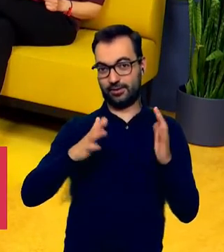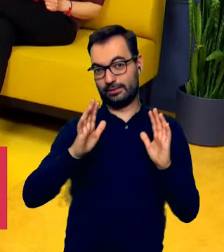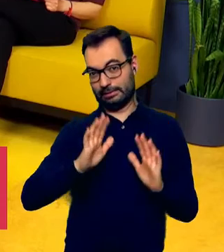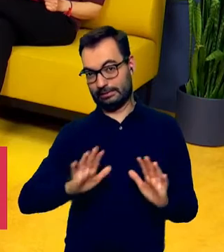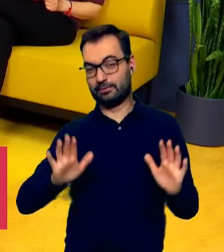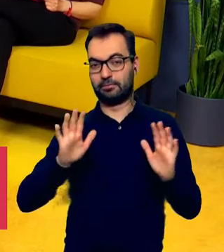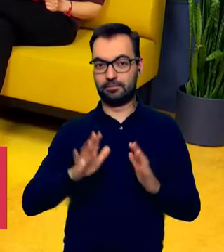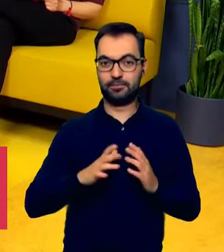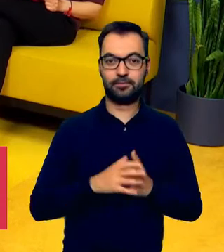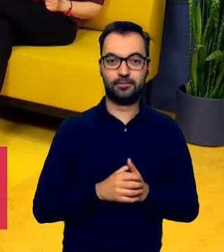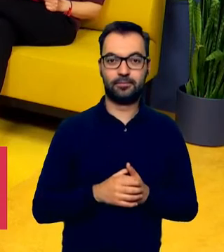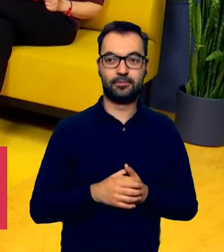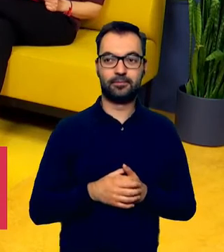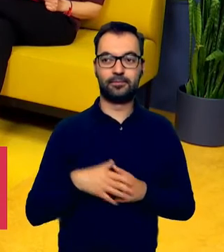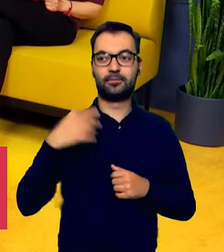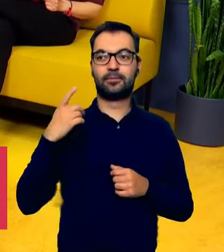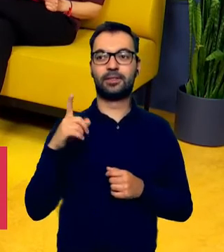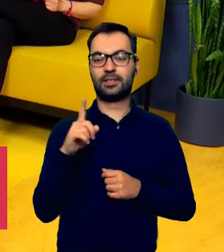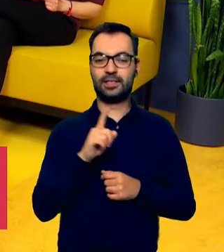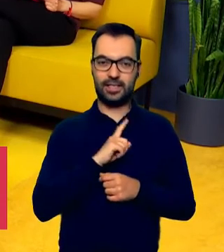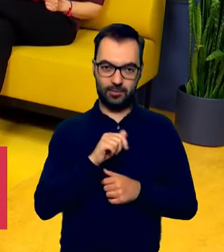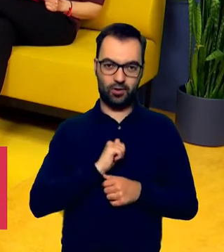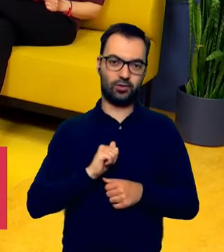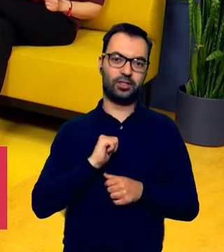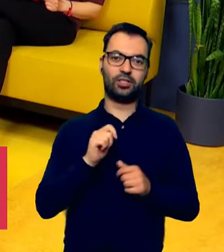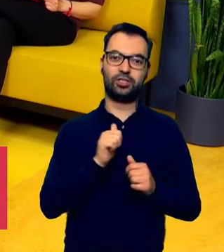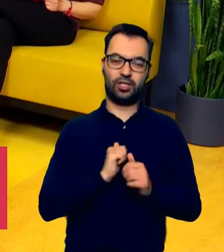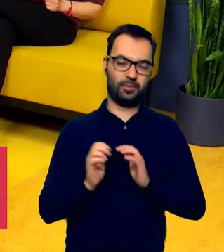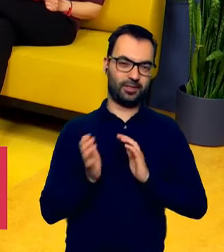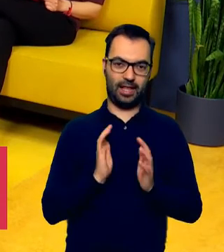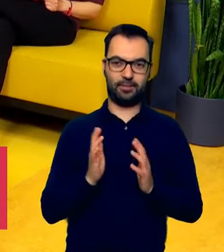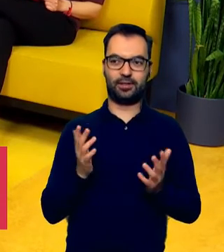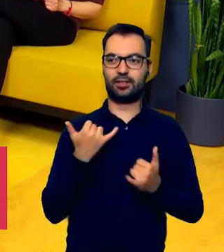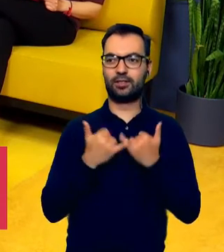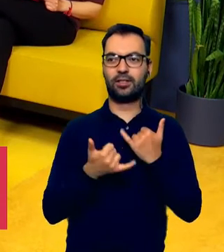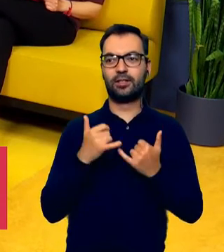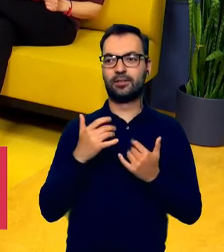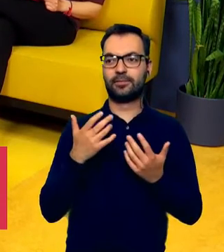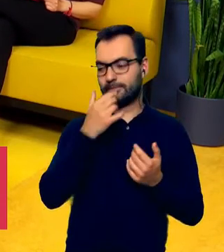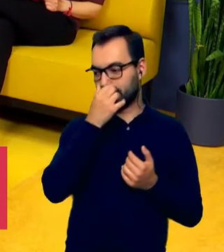bliżej niż dalej, to po prostu zadbaj o siebie. Znaczy właśnie jak masz